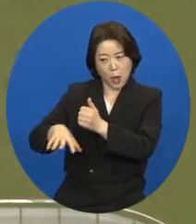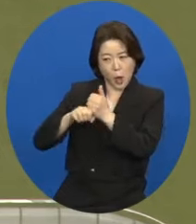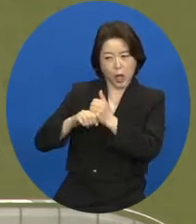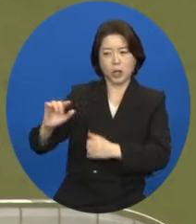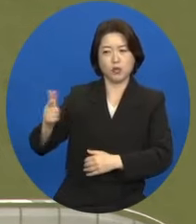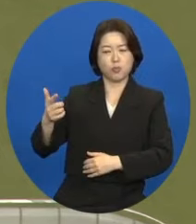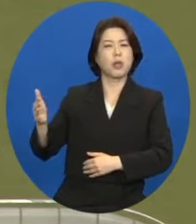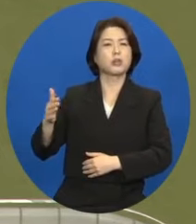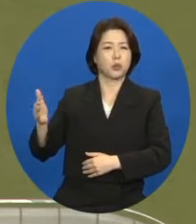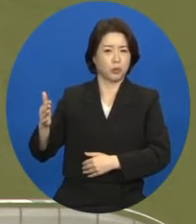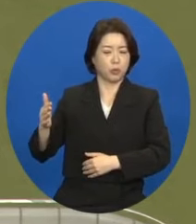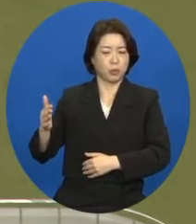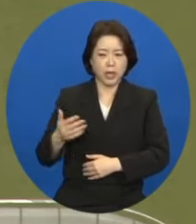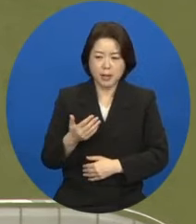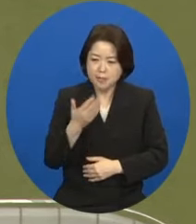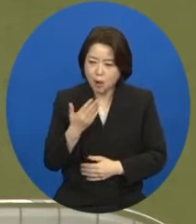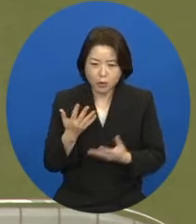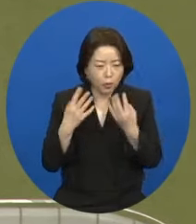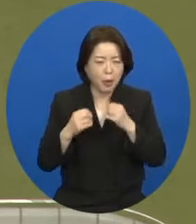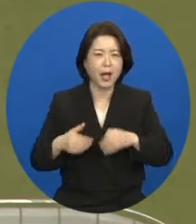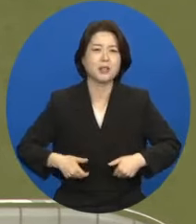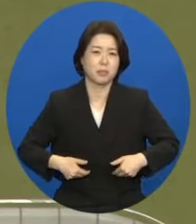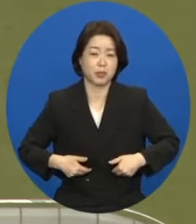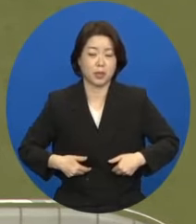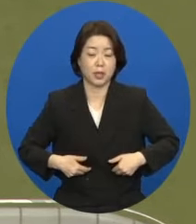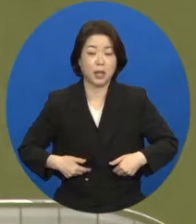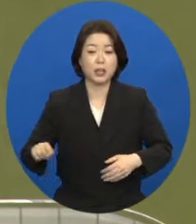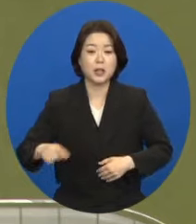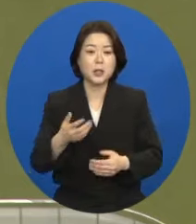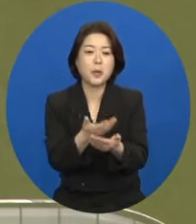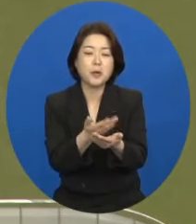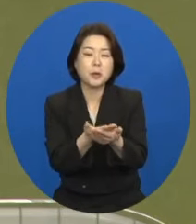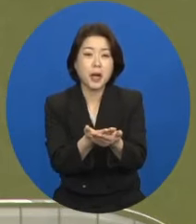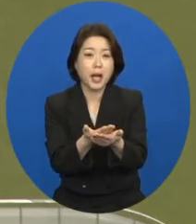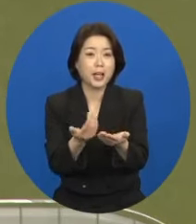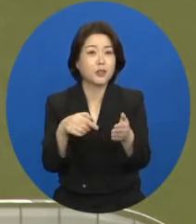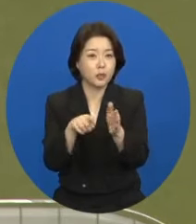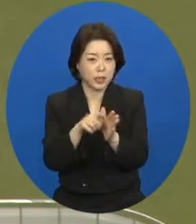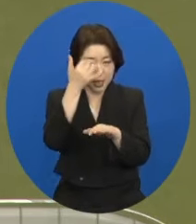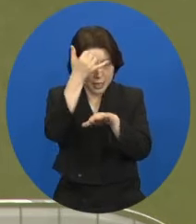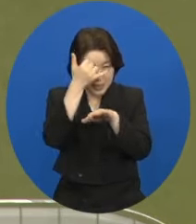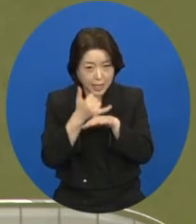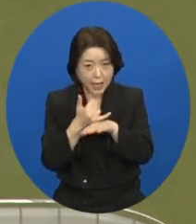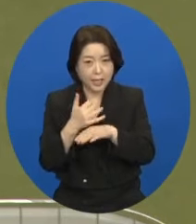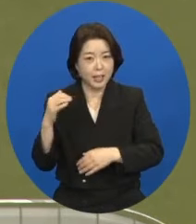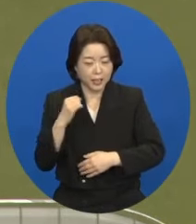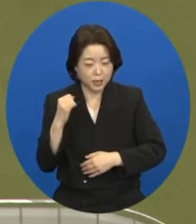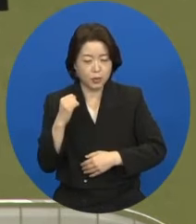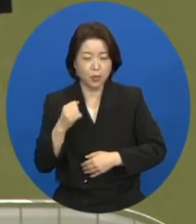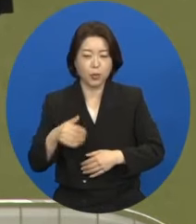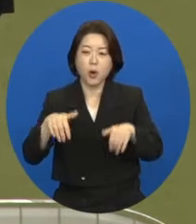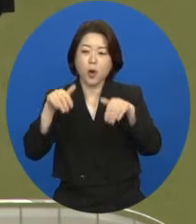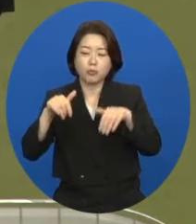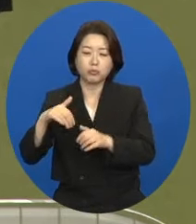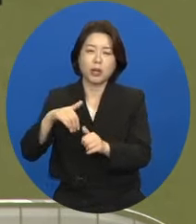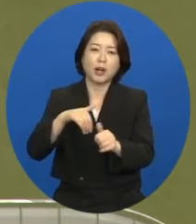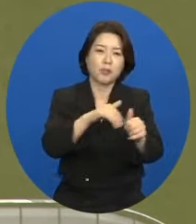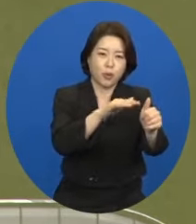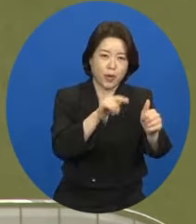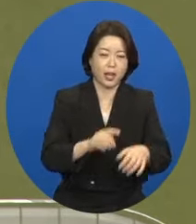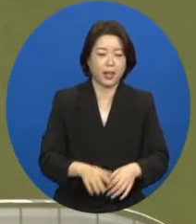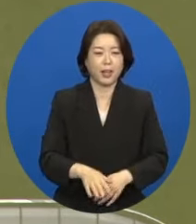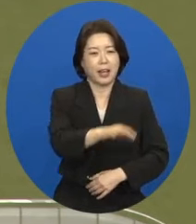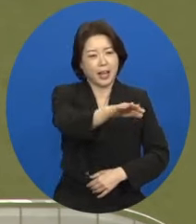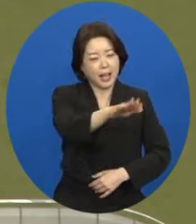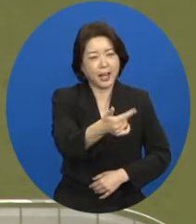그러니까 그것을 좀 얻고자 적절한 시기예요. 그래서 예의를 갖추어서 부하들을 이 나발에게 보냅니다.